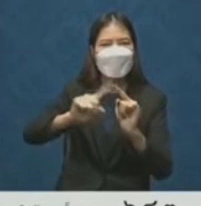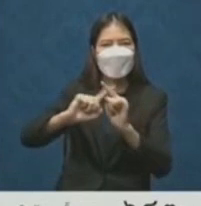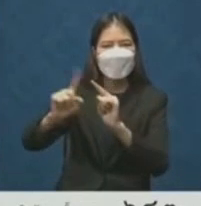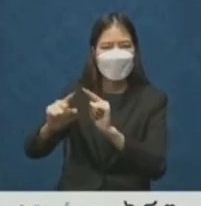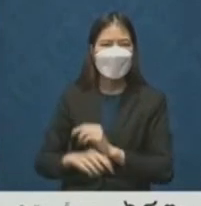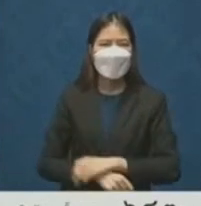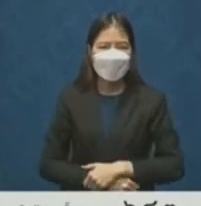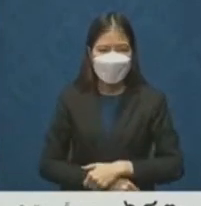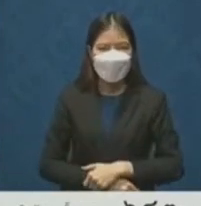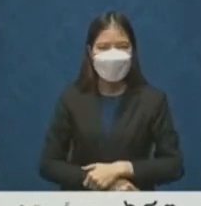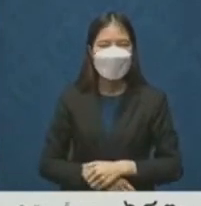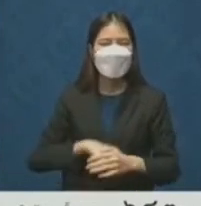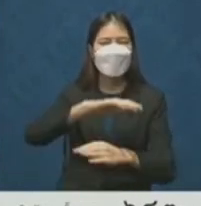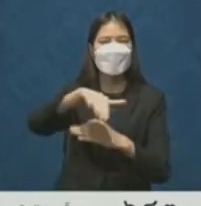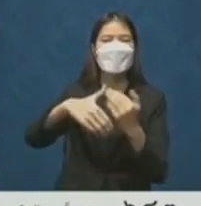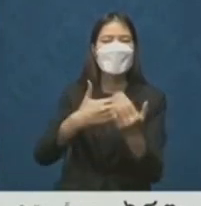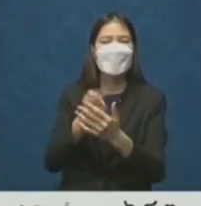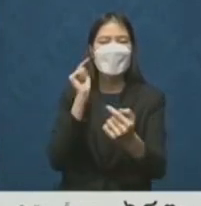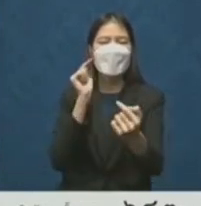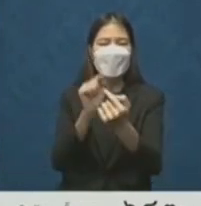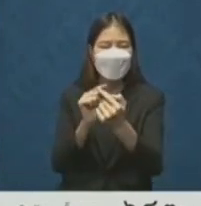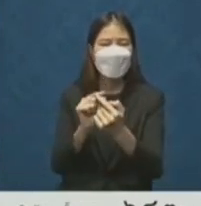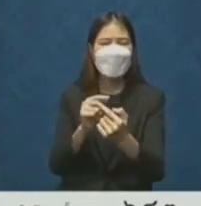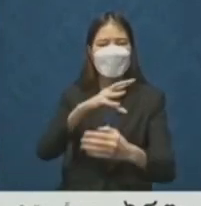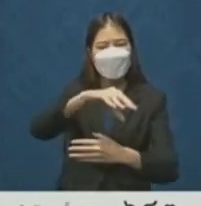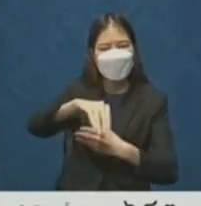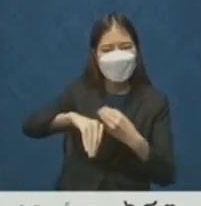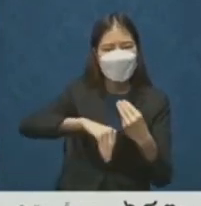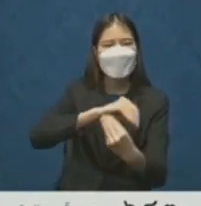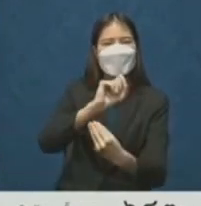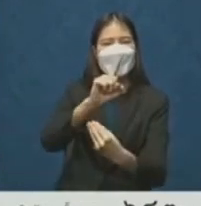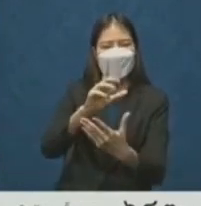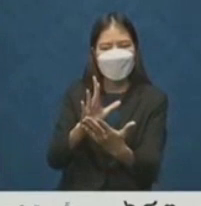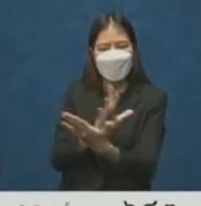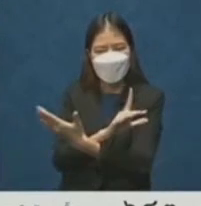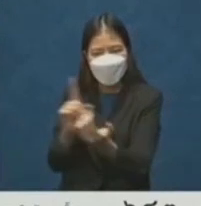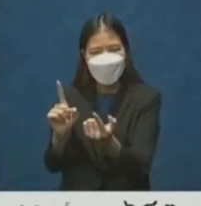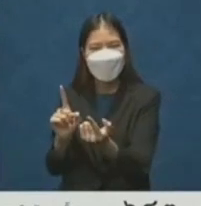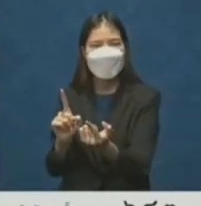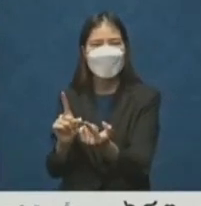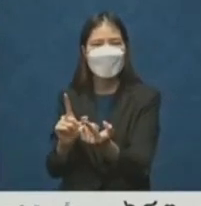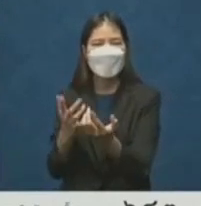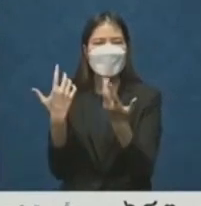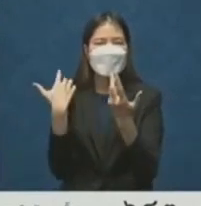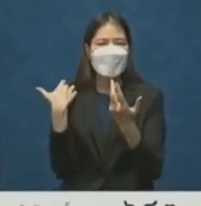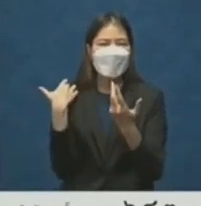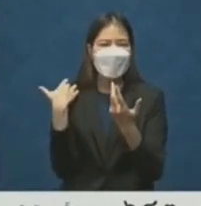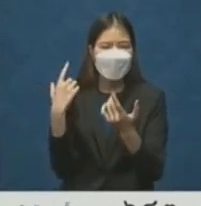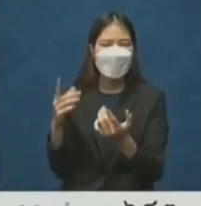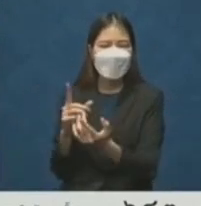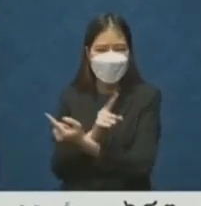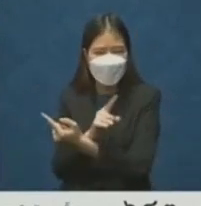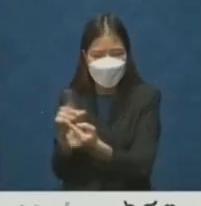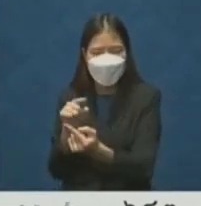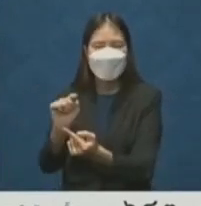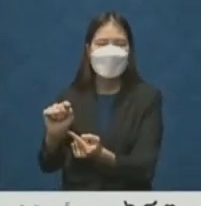งจะไม่ทุกการศึกษาคงจะไม่ต้องมุ่งไปสู่การสร้างสรรค์เศรษฐกิจและสังคมอย่างที่